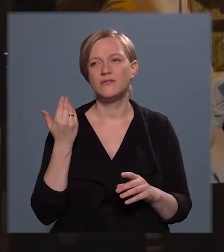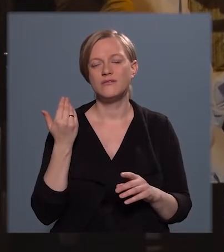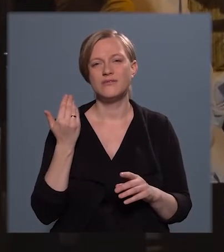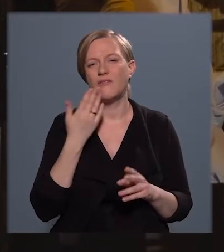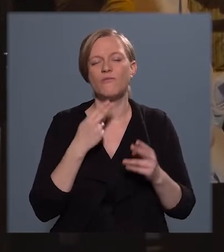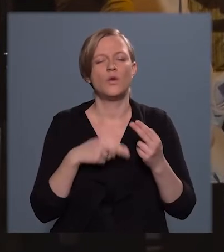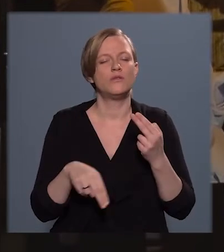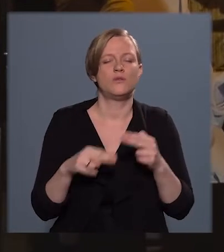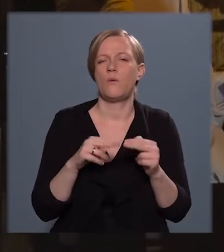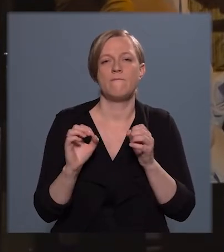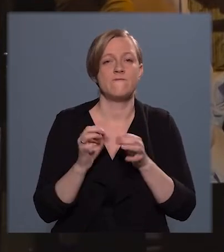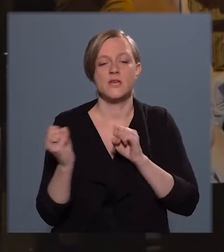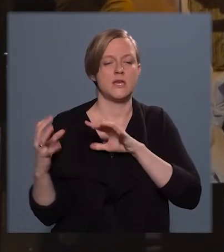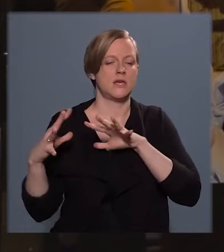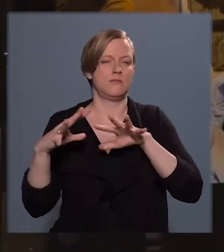több fény.